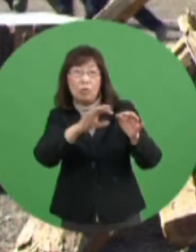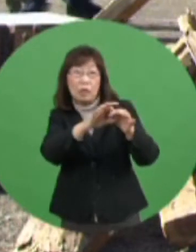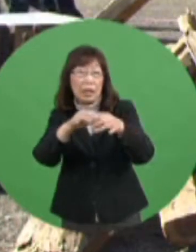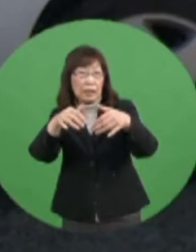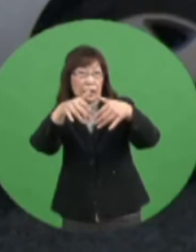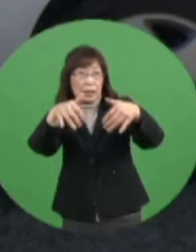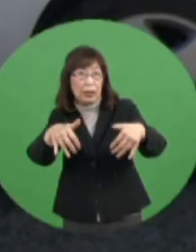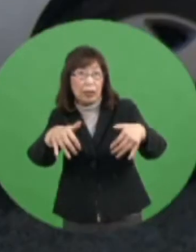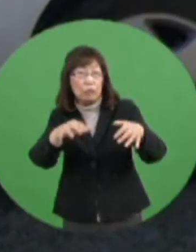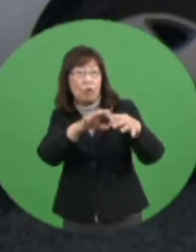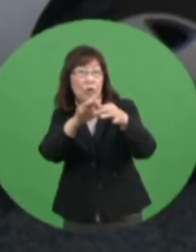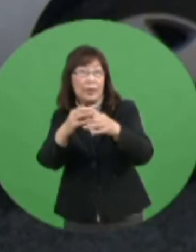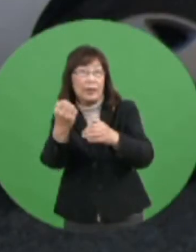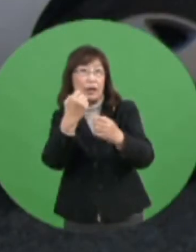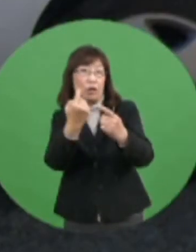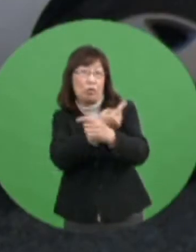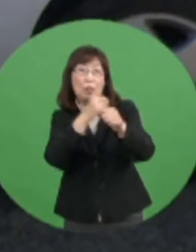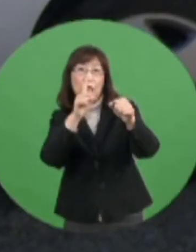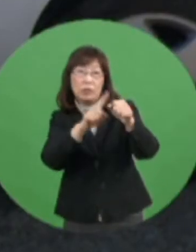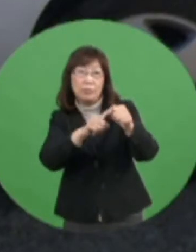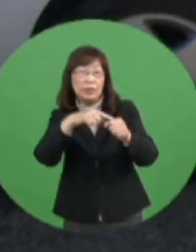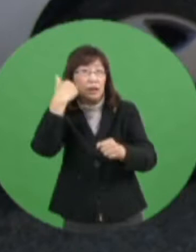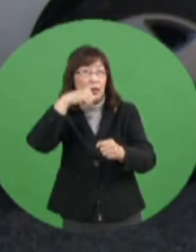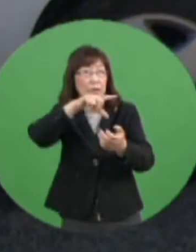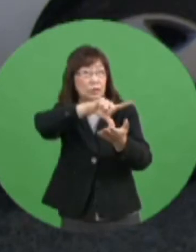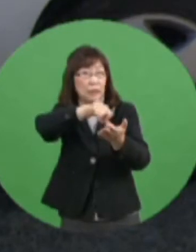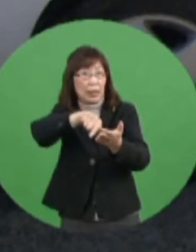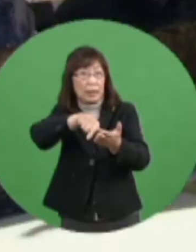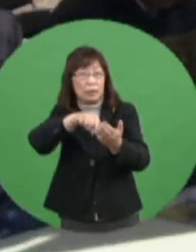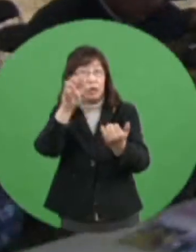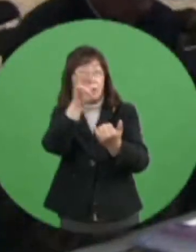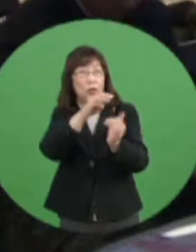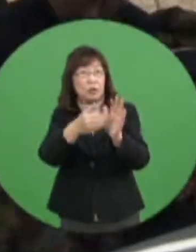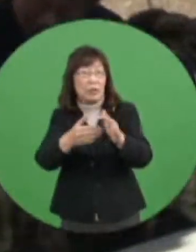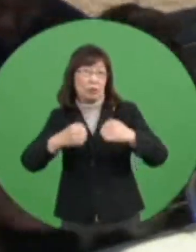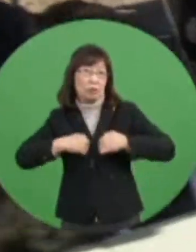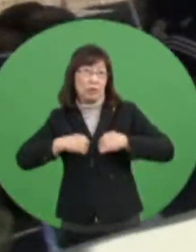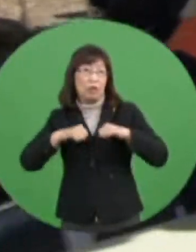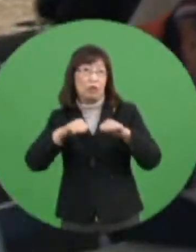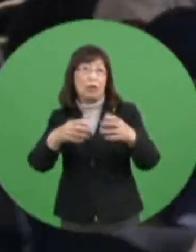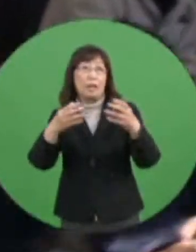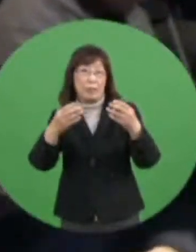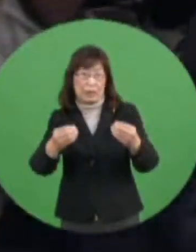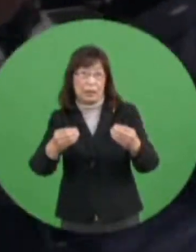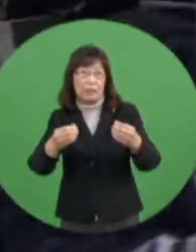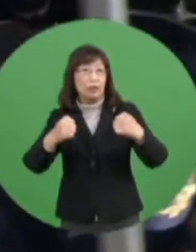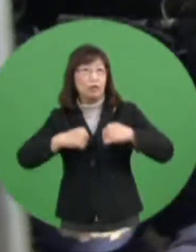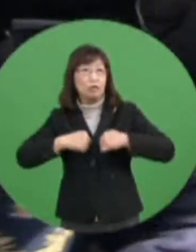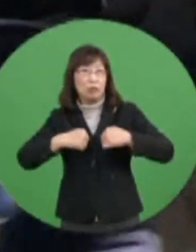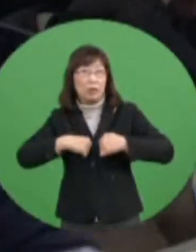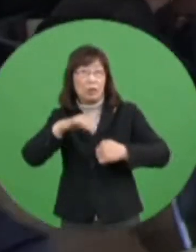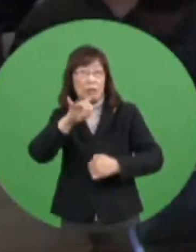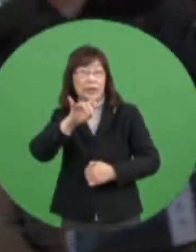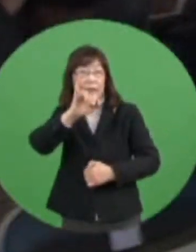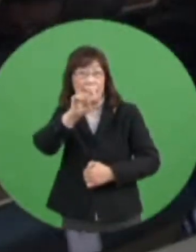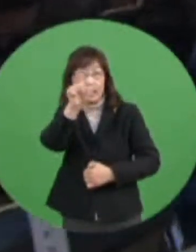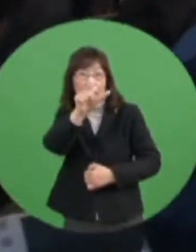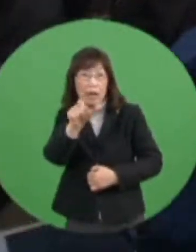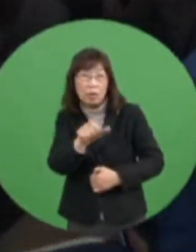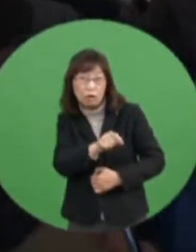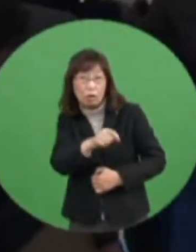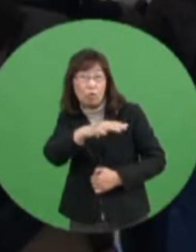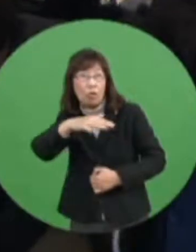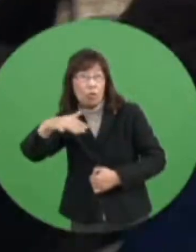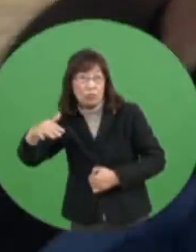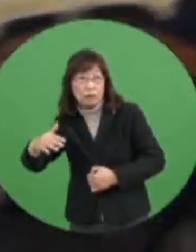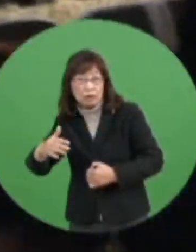に南部県域防災訓練が行われました。訓練は紀伊半島沖を震源とする